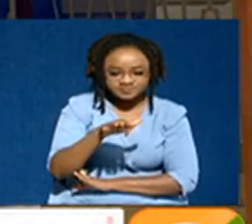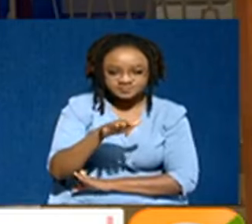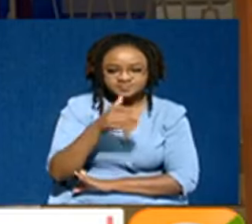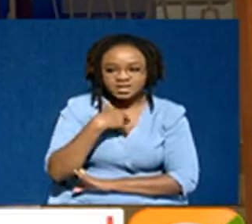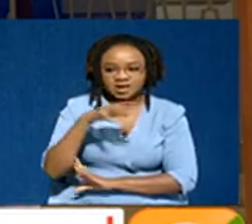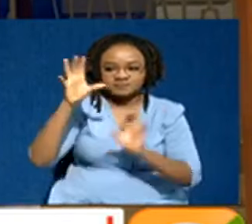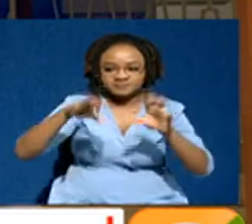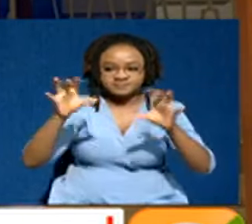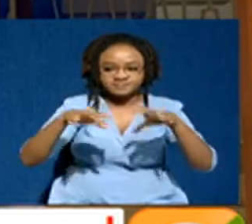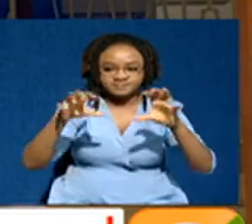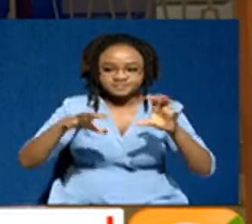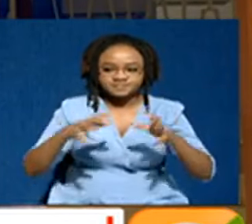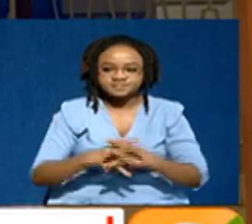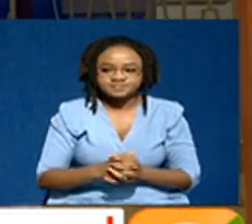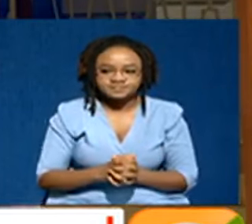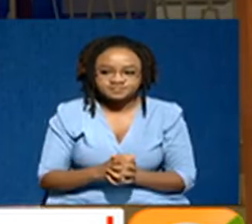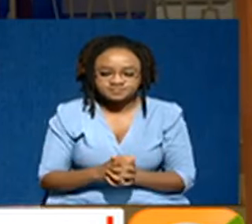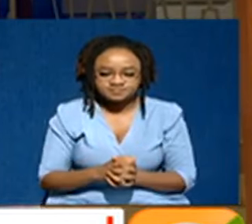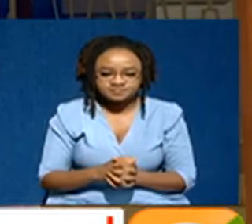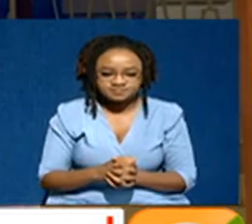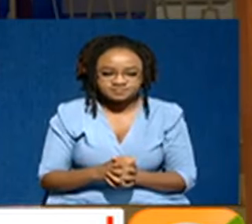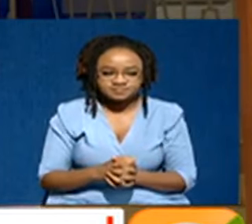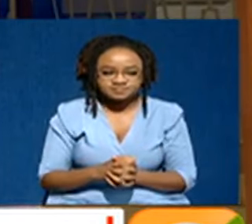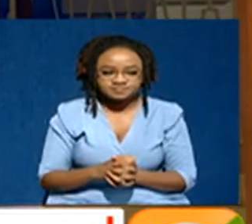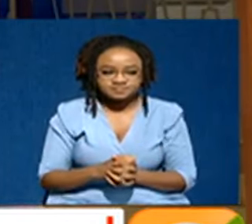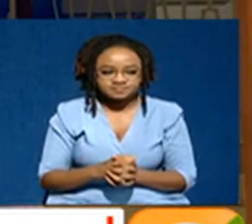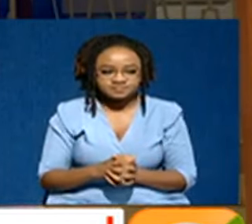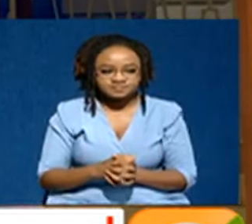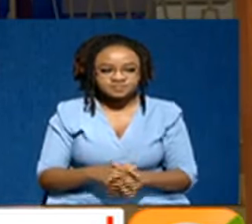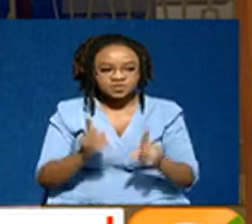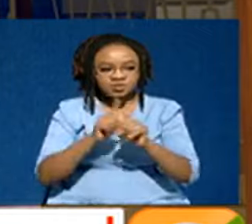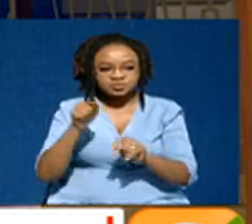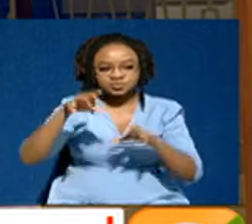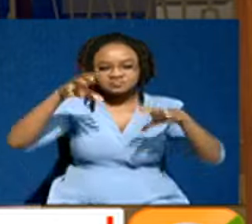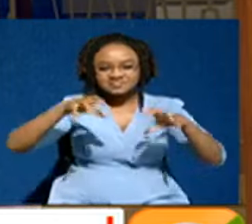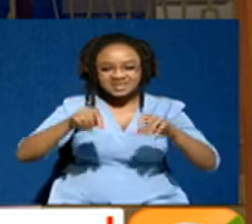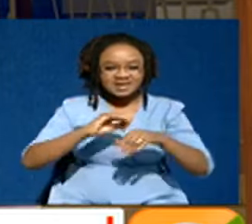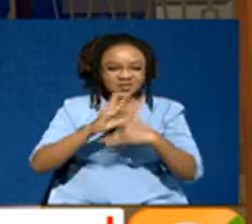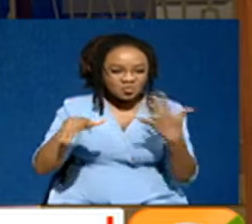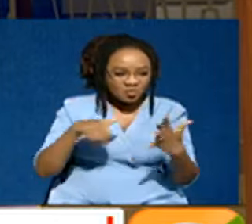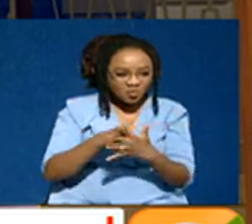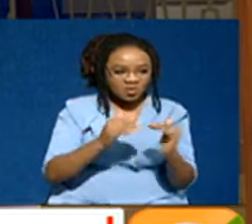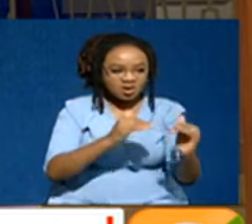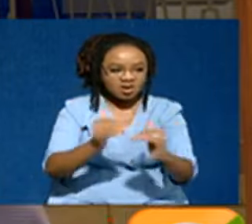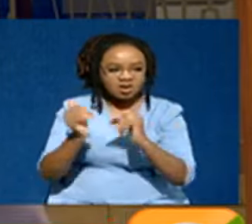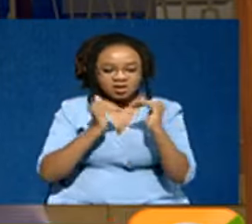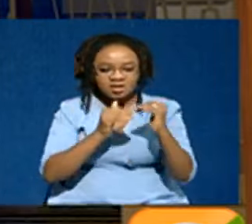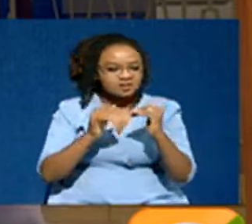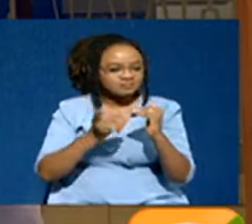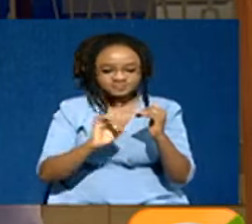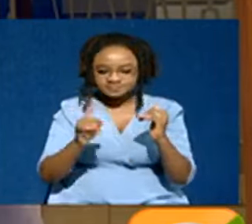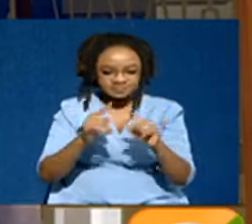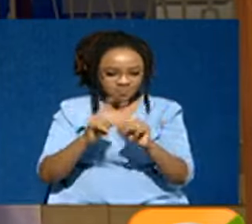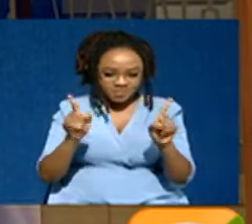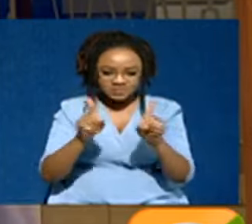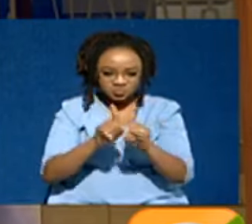rainfall. It's not uniformly high. But the fact that it is widespread,